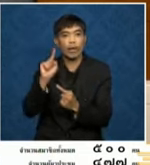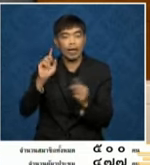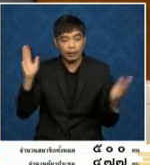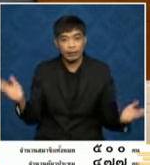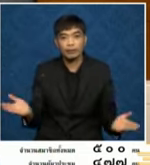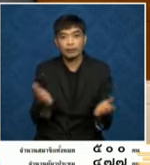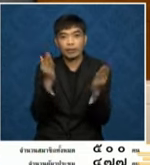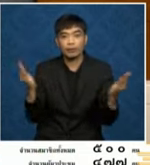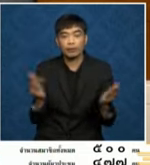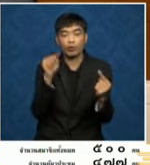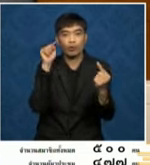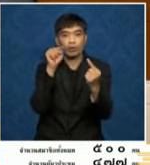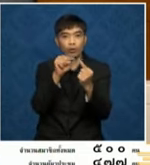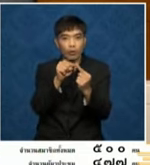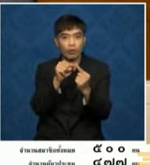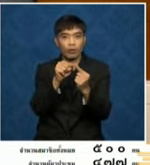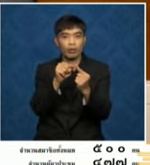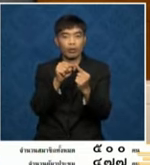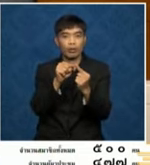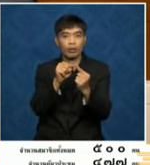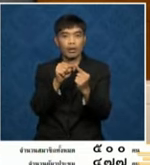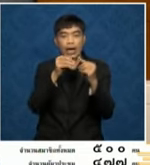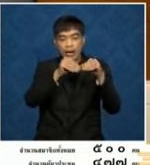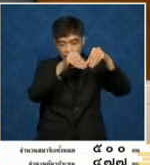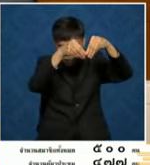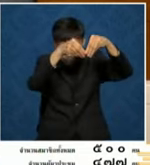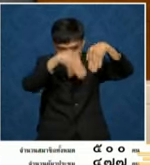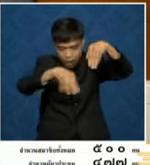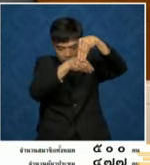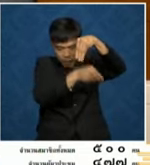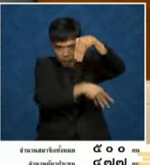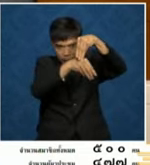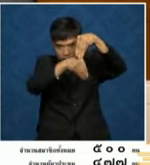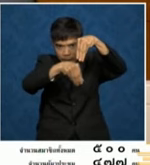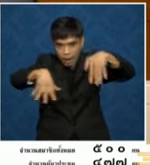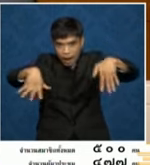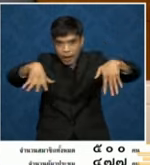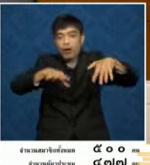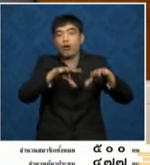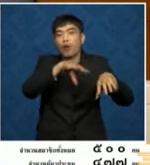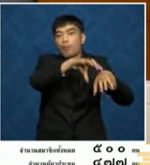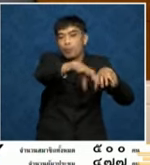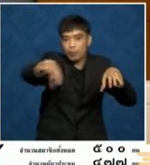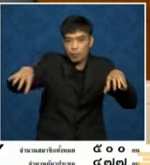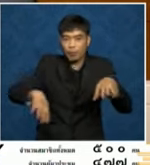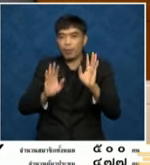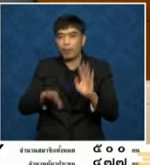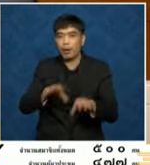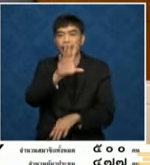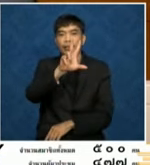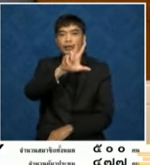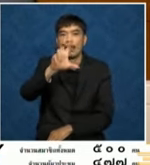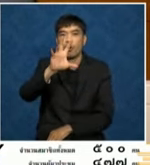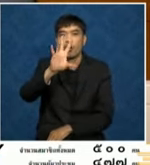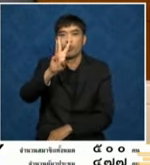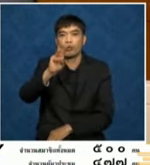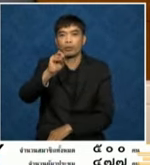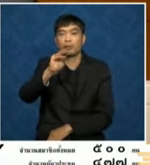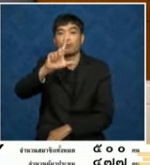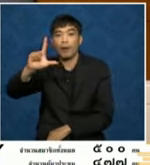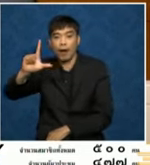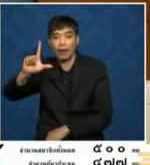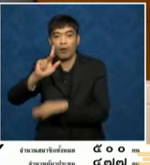นและใช้งานเครือข่ายมวลชนเพื่อความมั่นคงในพื้นที่จังหวัดชายแดนใต้จำนวน360ล้านบาทเศษต้